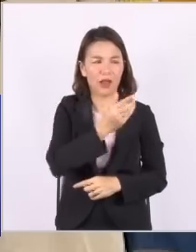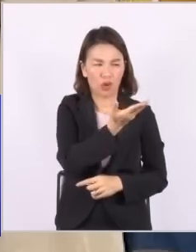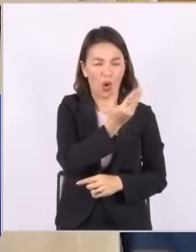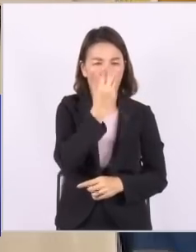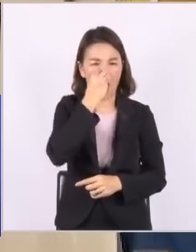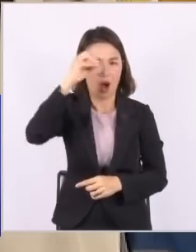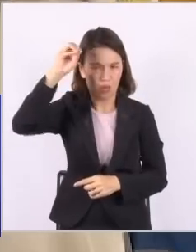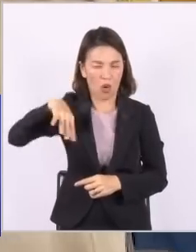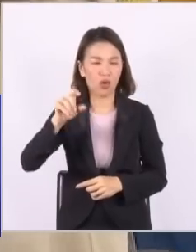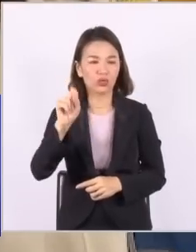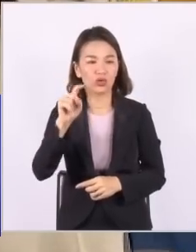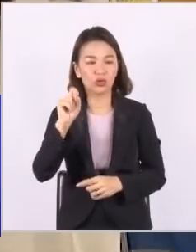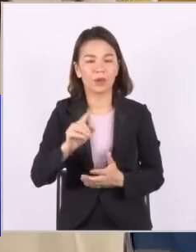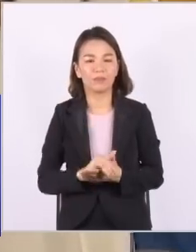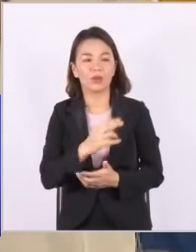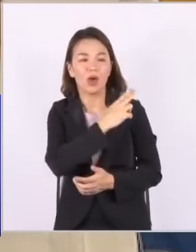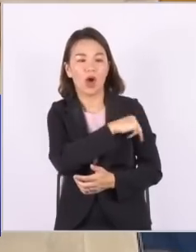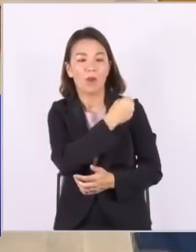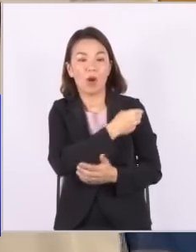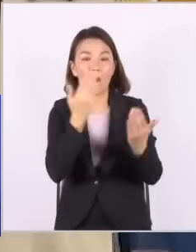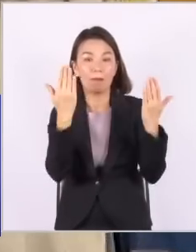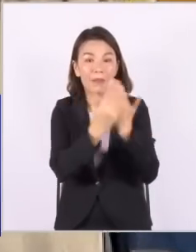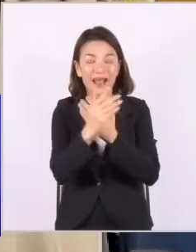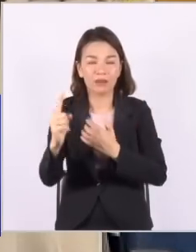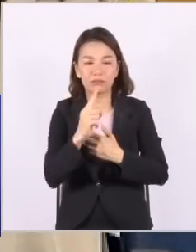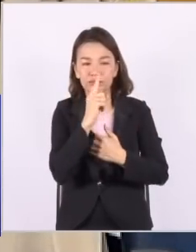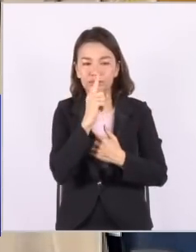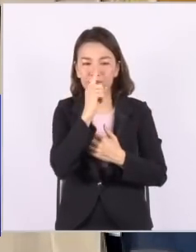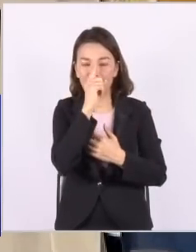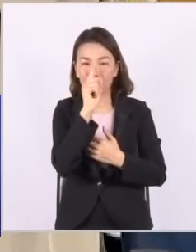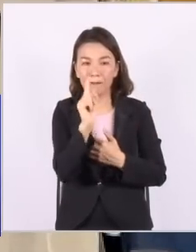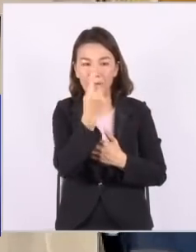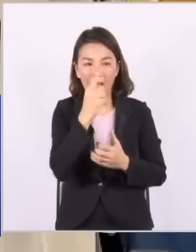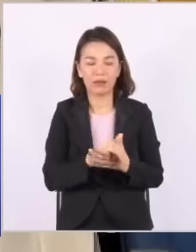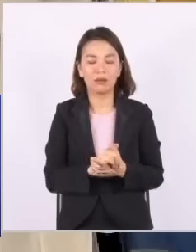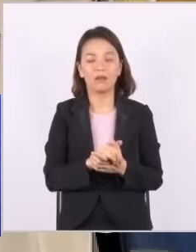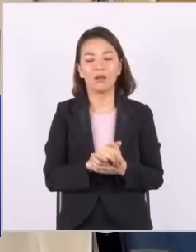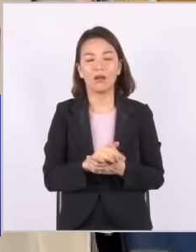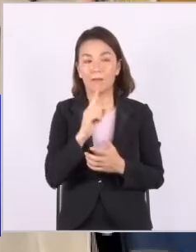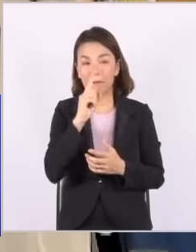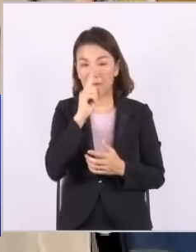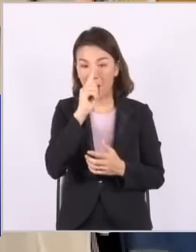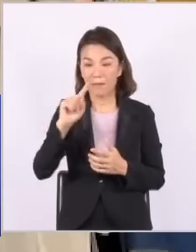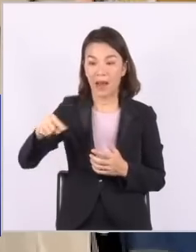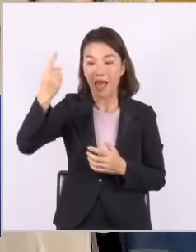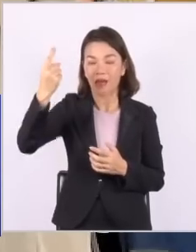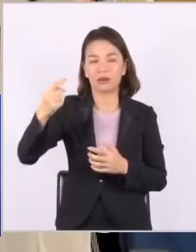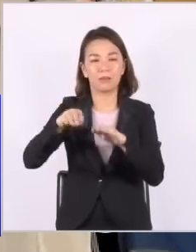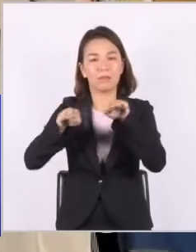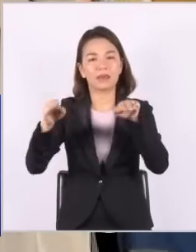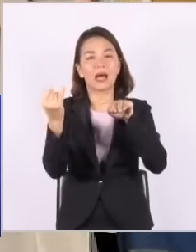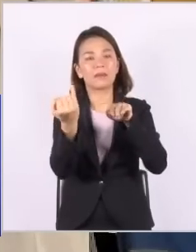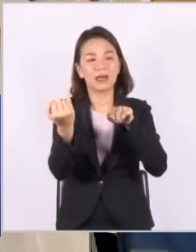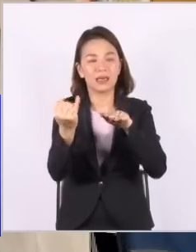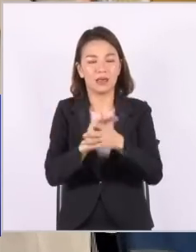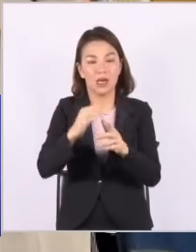มาเป็นการเร่งด่วนหมอก็เปลี่ยนอันใหม่ให้และก็บอกว่าไอ้ของเก่าที่ใช้มันไม่ได้มาตรฐานตลอดเวลา5เดือนที่ผ่านมาจนถึง